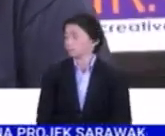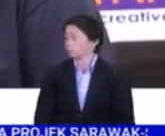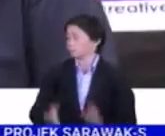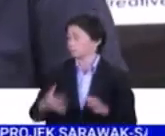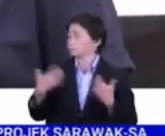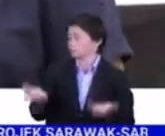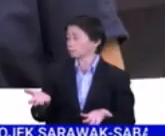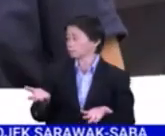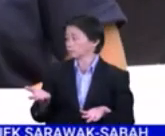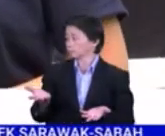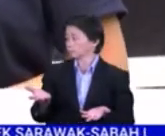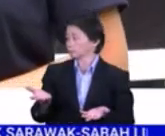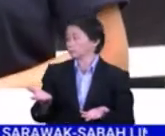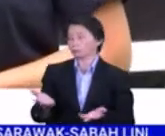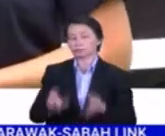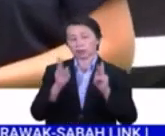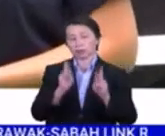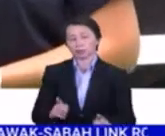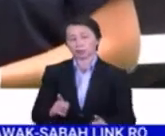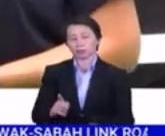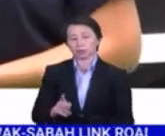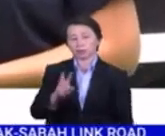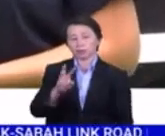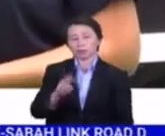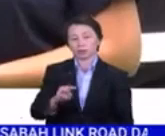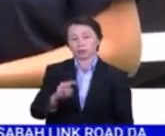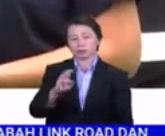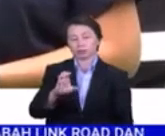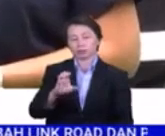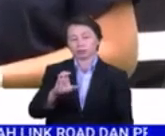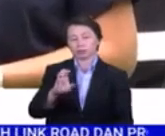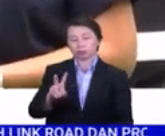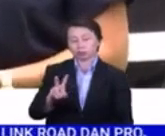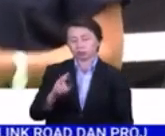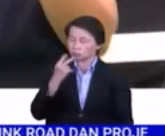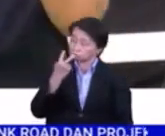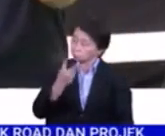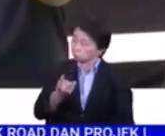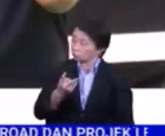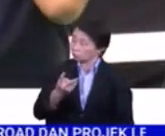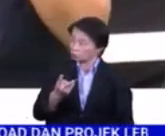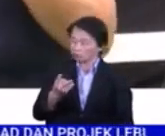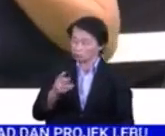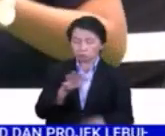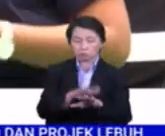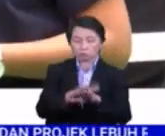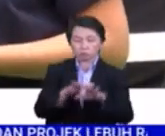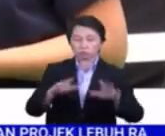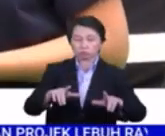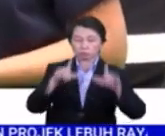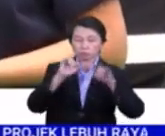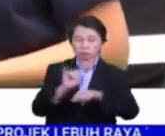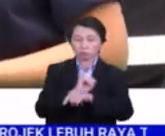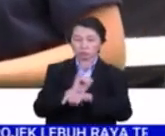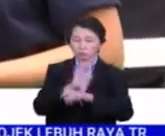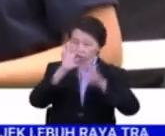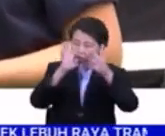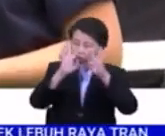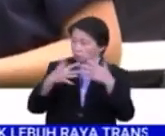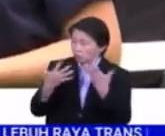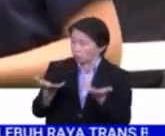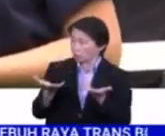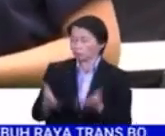Bagaimana pihak MyCV melihat kembara Rio ini dapat mengangkat semula industri kreatif?